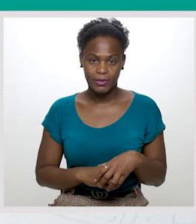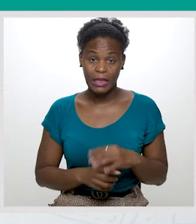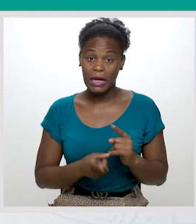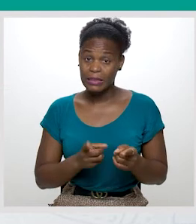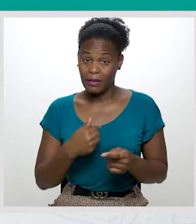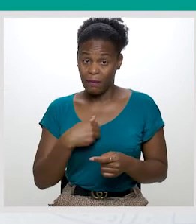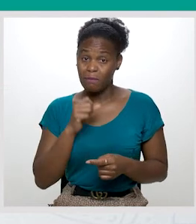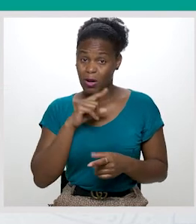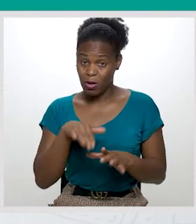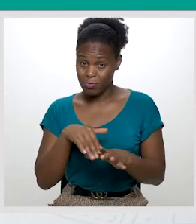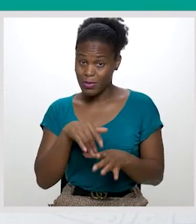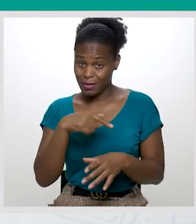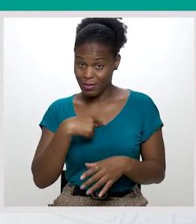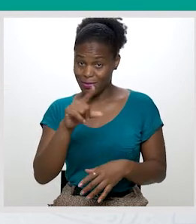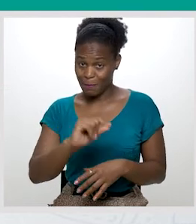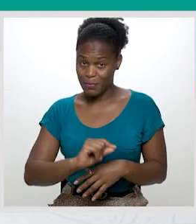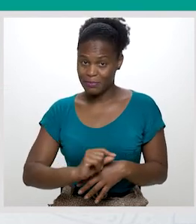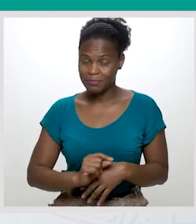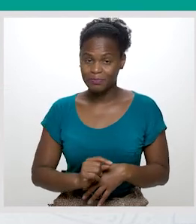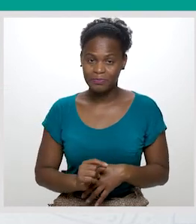Est-ce que je peux participer moi aussi?